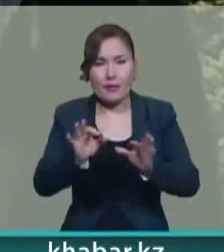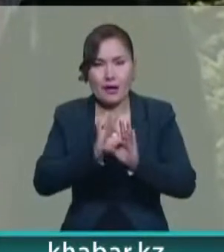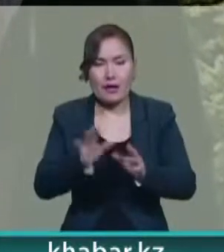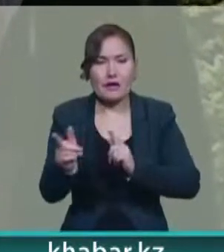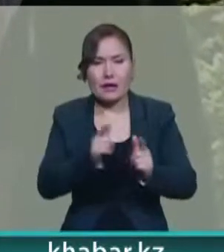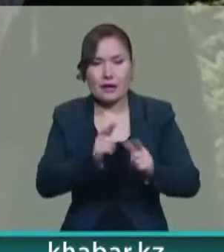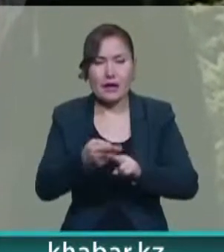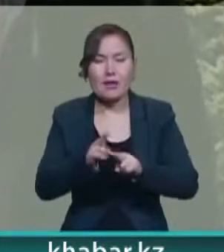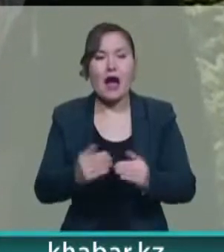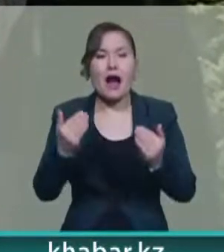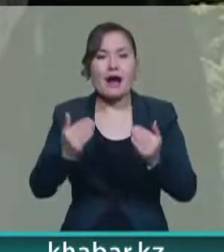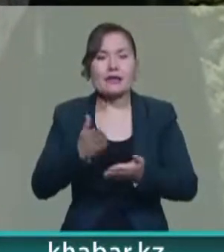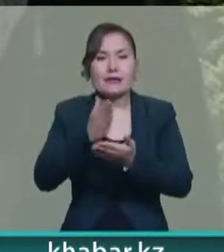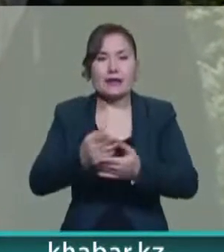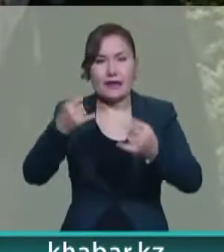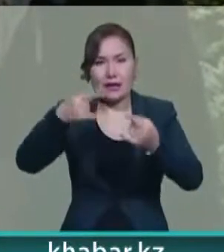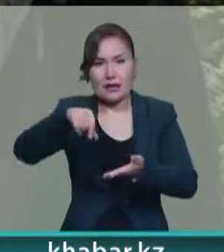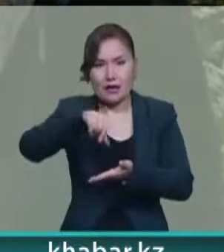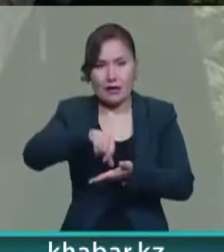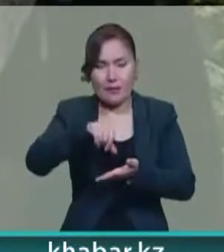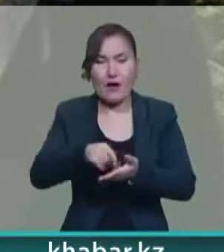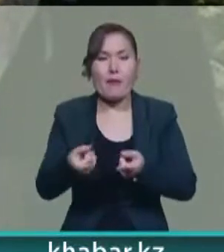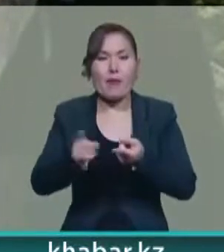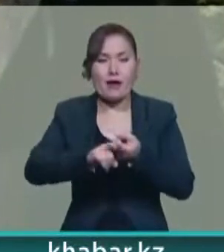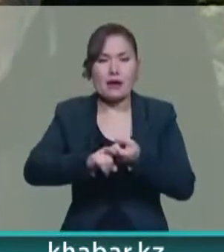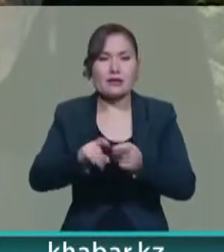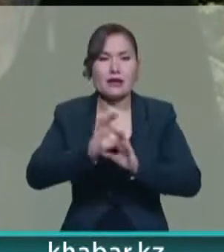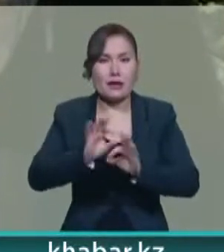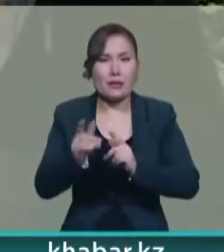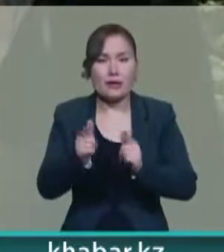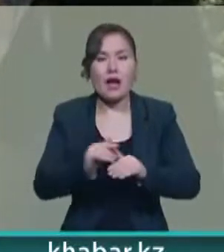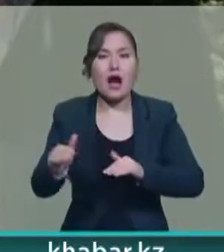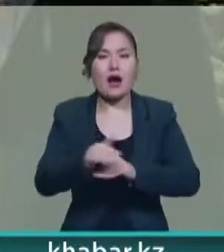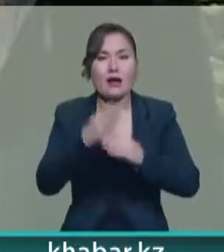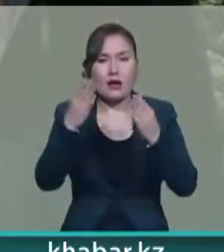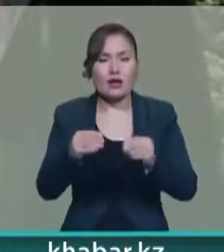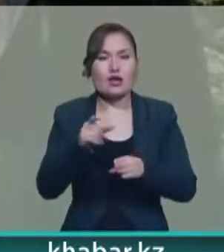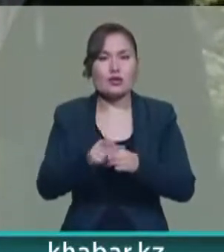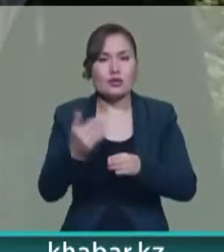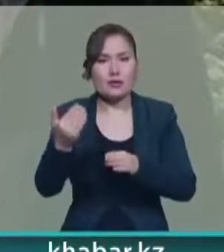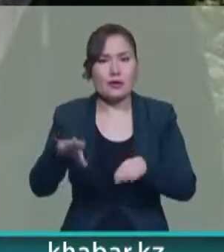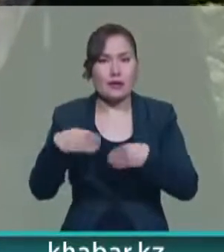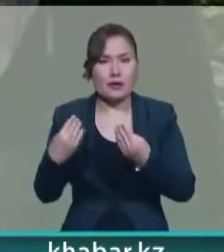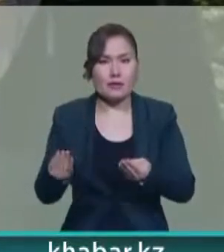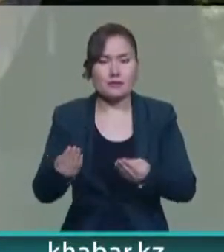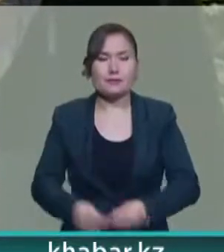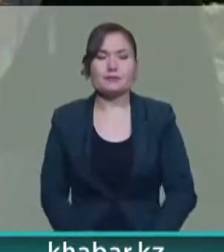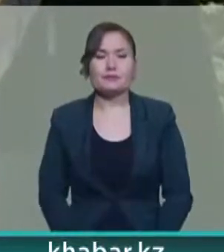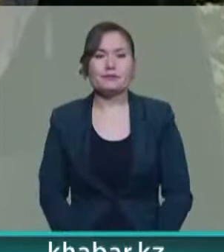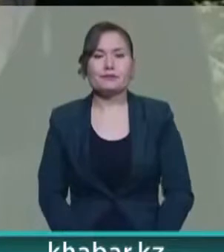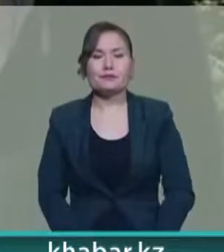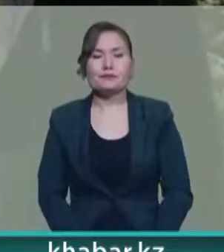Байжігіт айтып бермек. Ол қазір бізбен тікелей байланысқа шығып тұр. Зайнұр, қайырлы күн. Сөз кезегі өзіңізде.